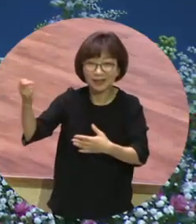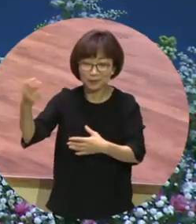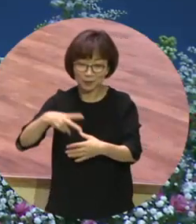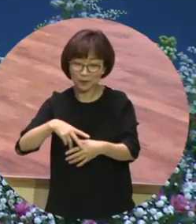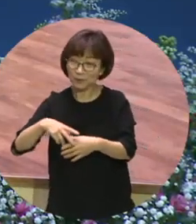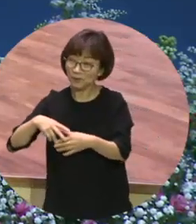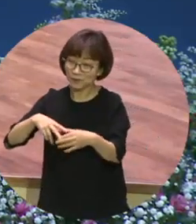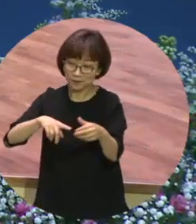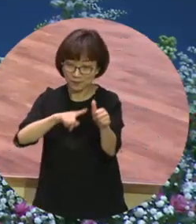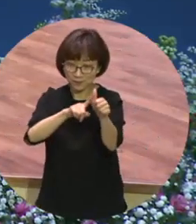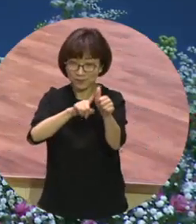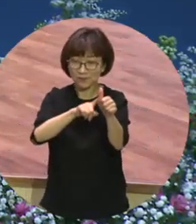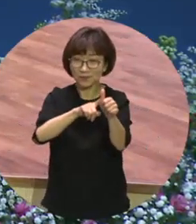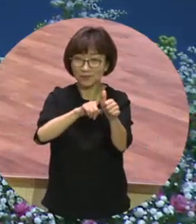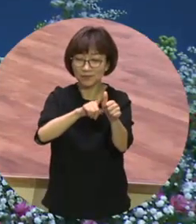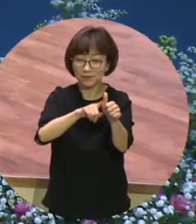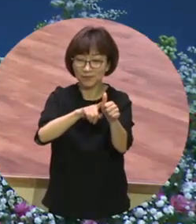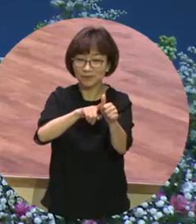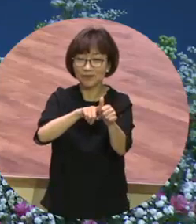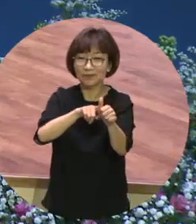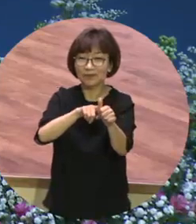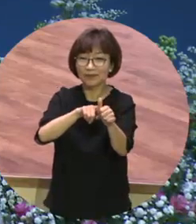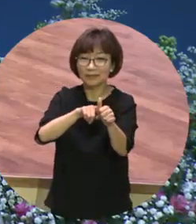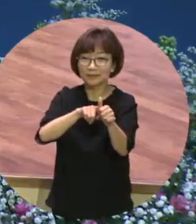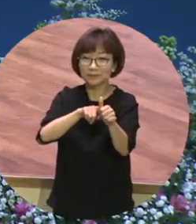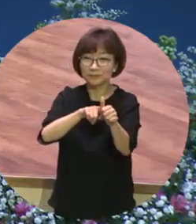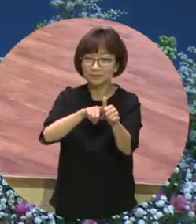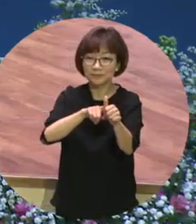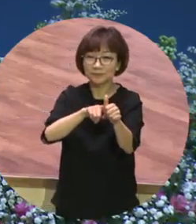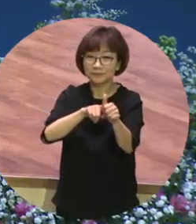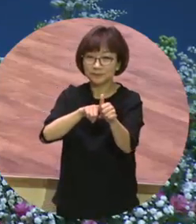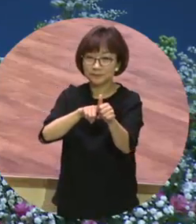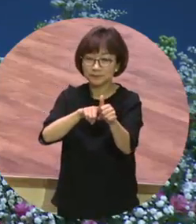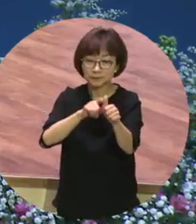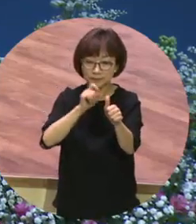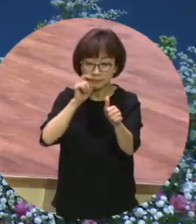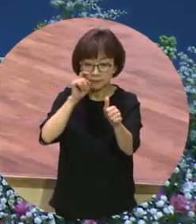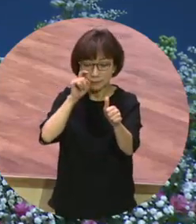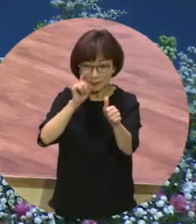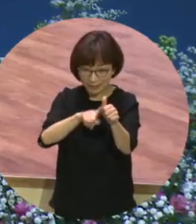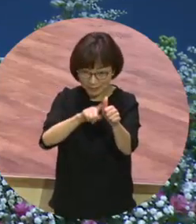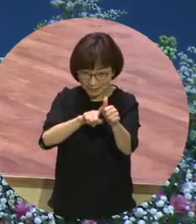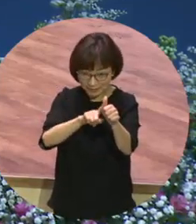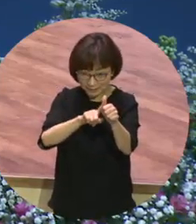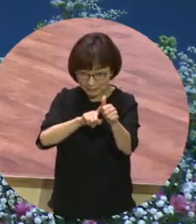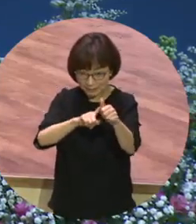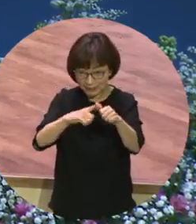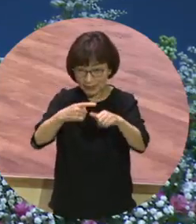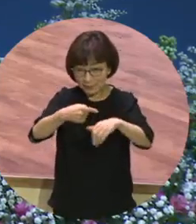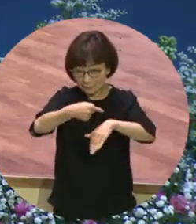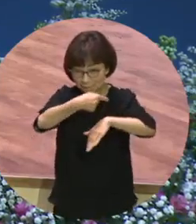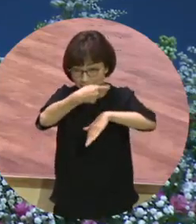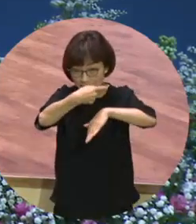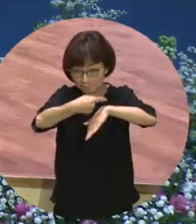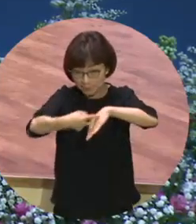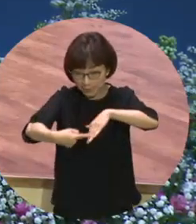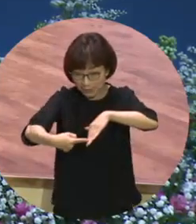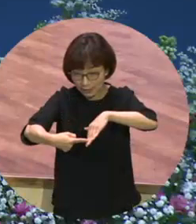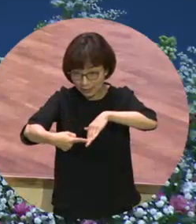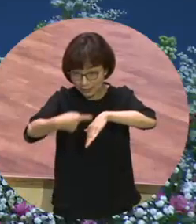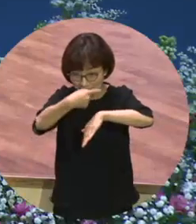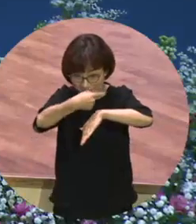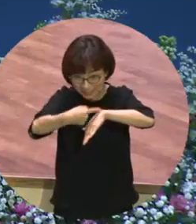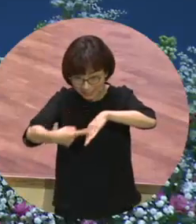가운데 가장 귀한 일은요, 그 가장 귀한 일은 뭐냐, 그 혈통을 통해서 바로 예수님이